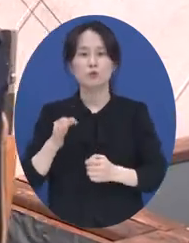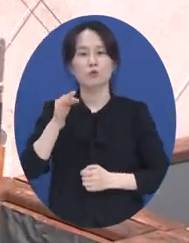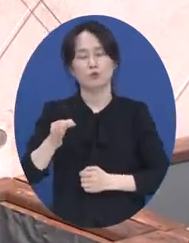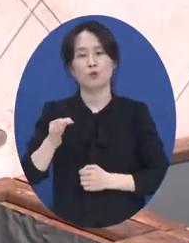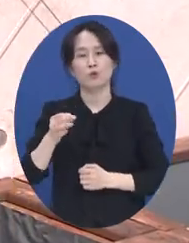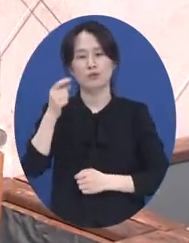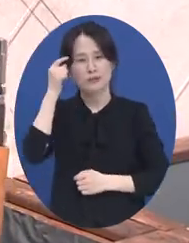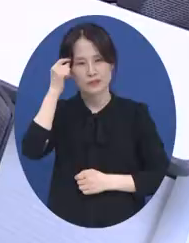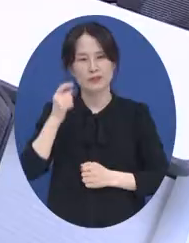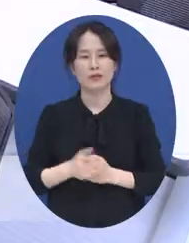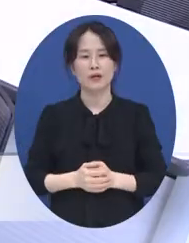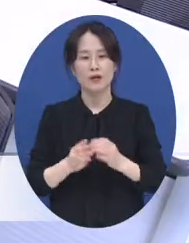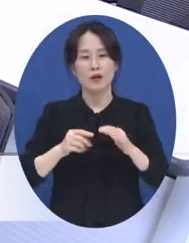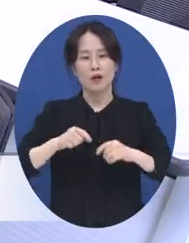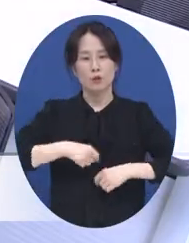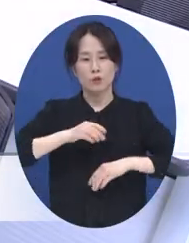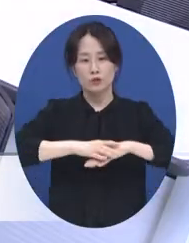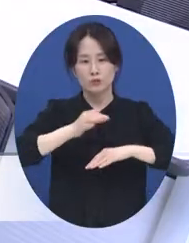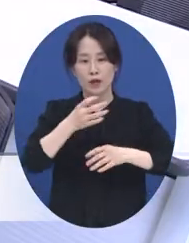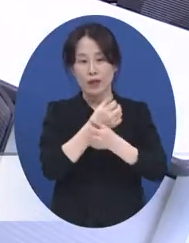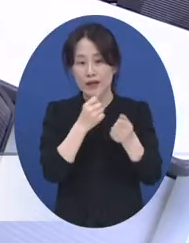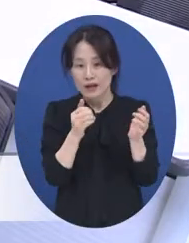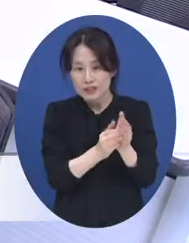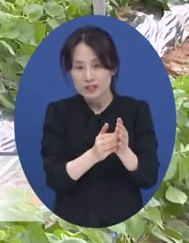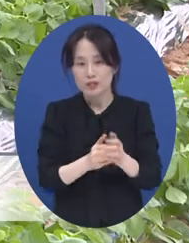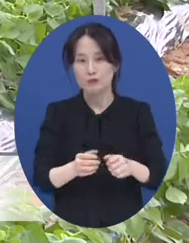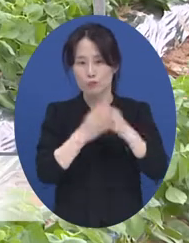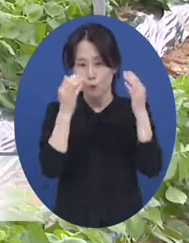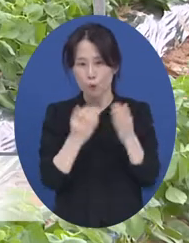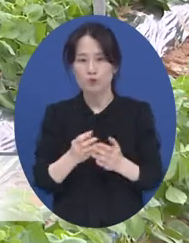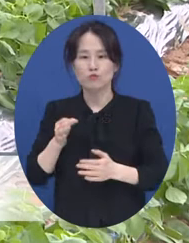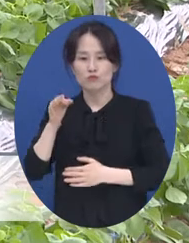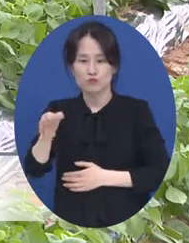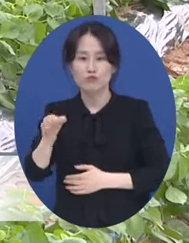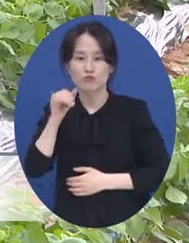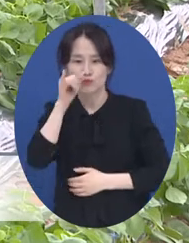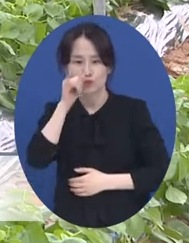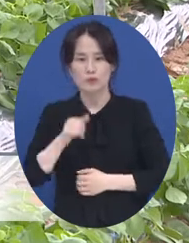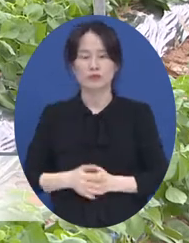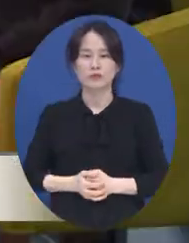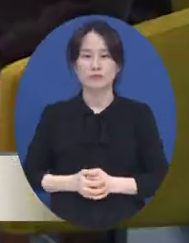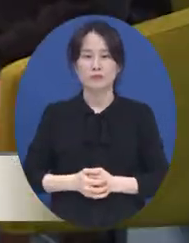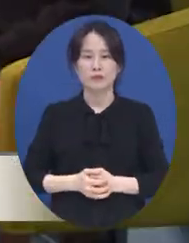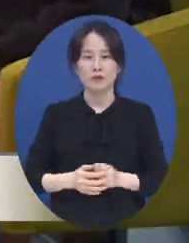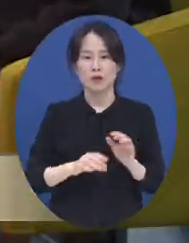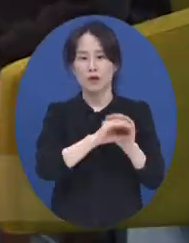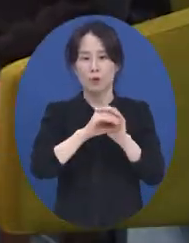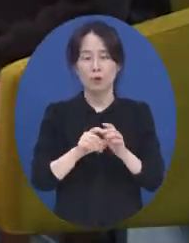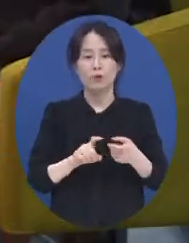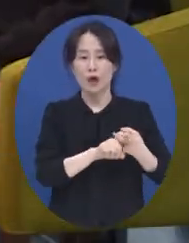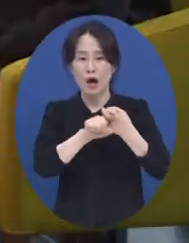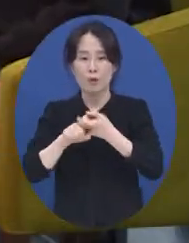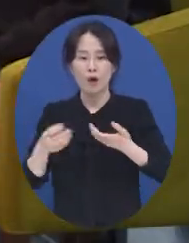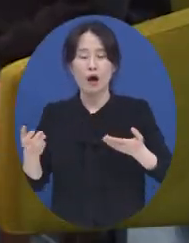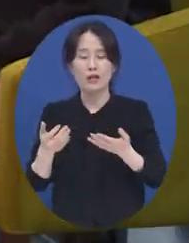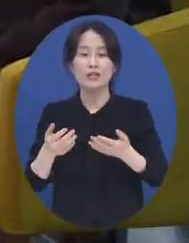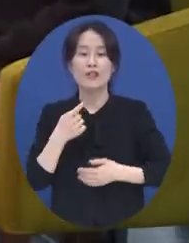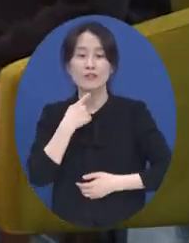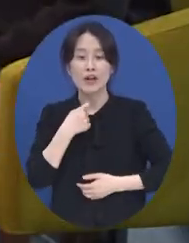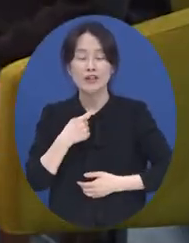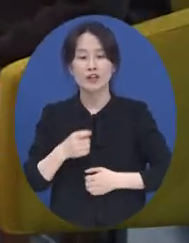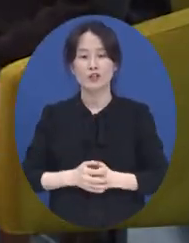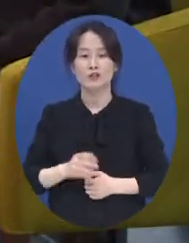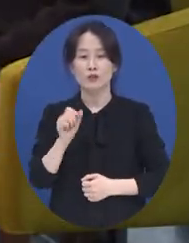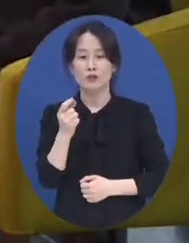주는 개념입니다 공정 수당은 계약이 끝나면 일시금 으로 지급됩니다 경위도 코론 알고 관련 업무를